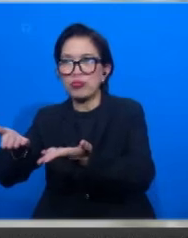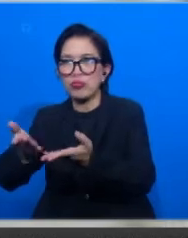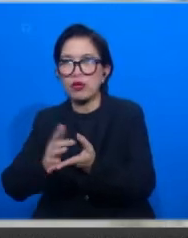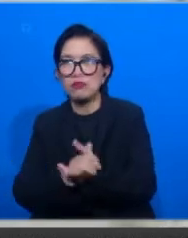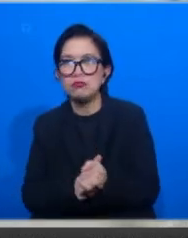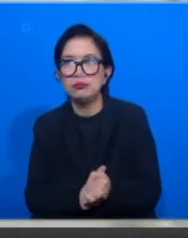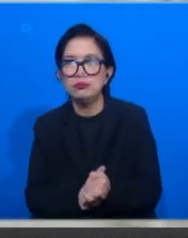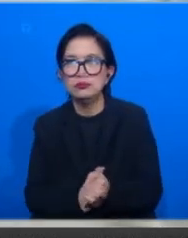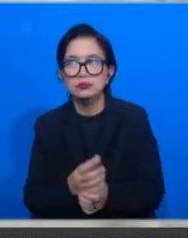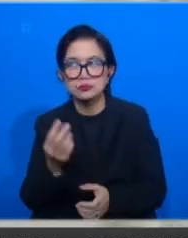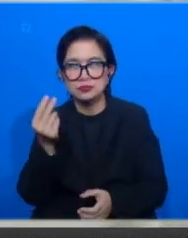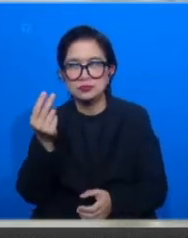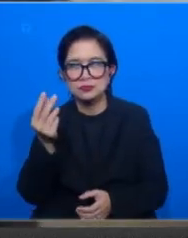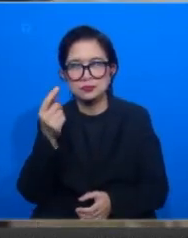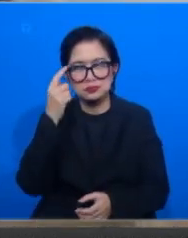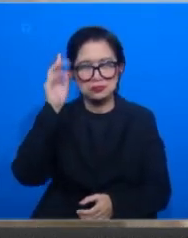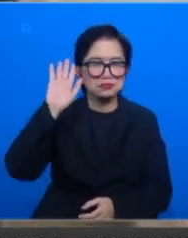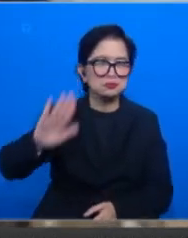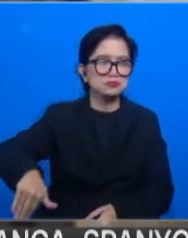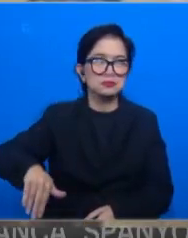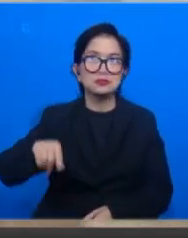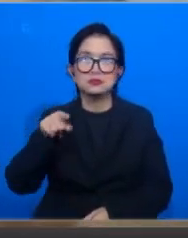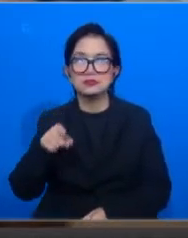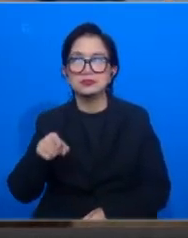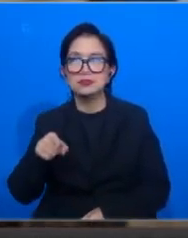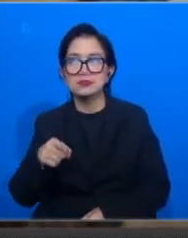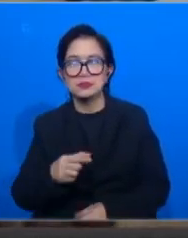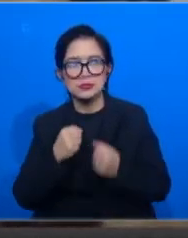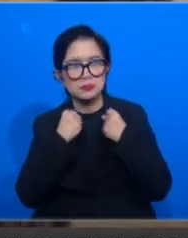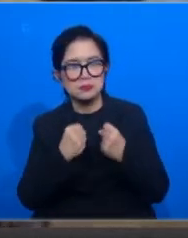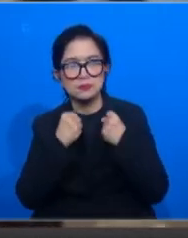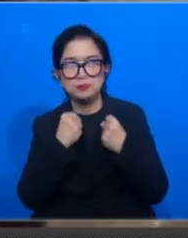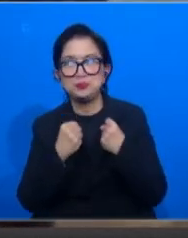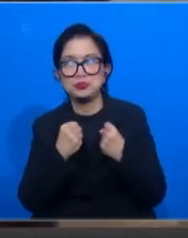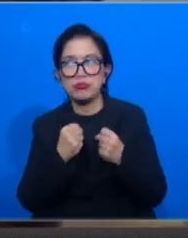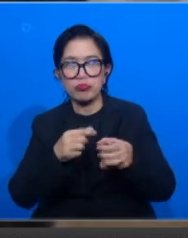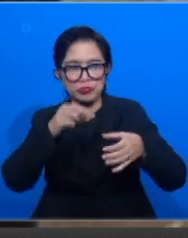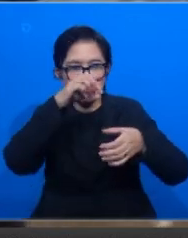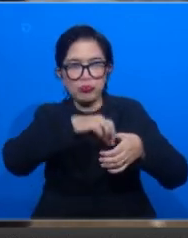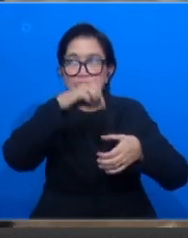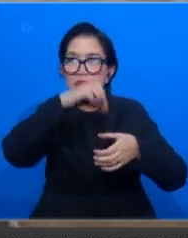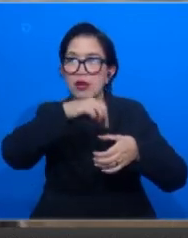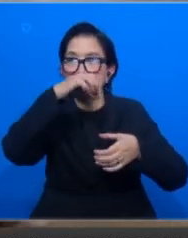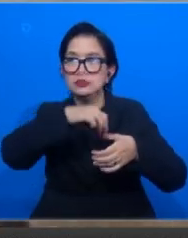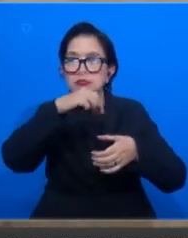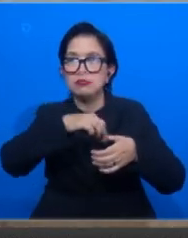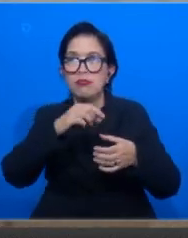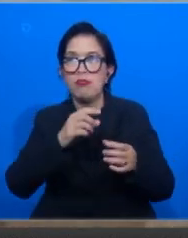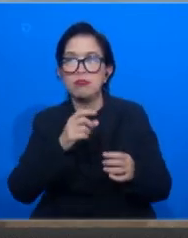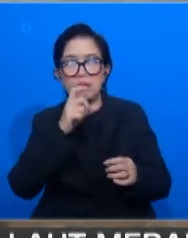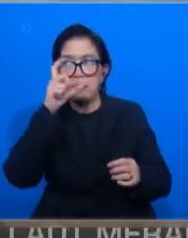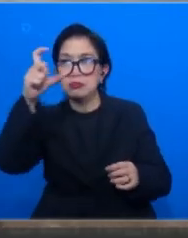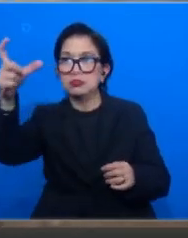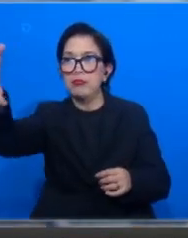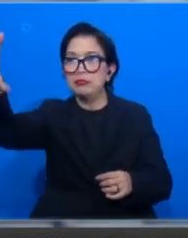receh terkadang dianggap kurang bernilai bagi sebagian orang kegigihan dan ketelatenan menabung yang dilakukan pasutri ini untuk mencapai impian